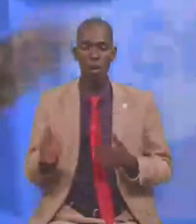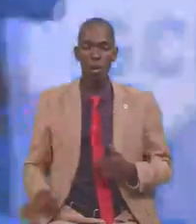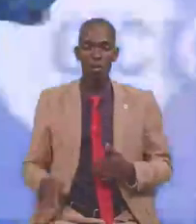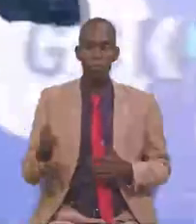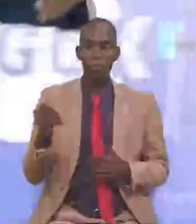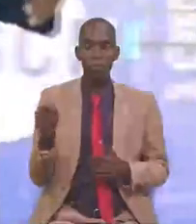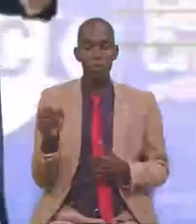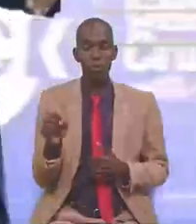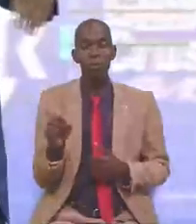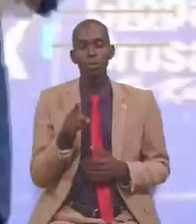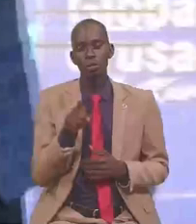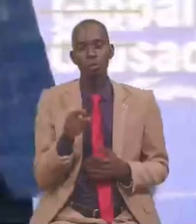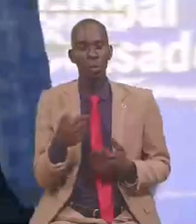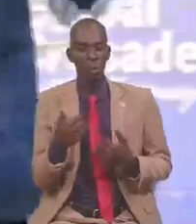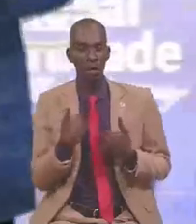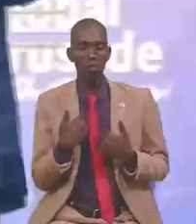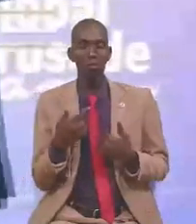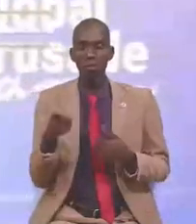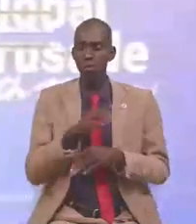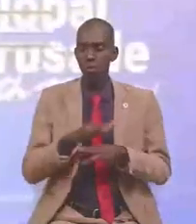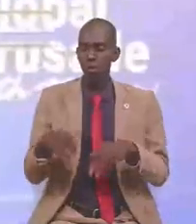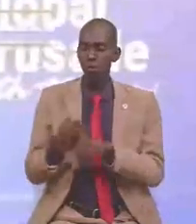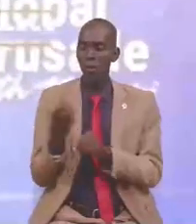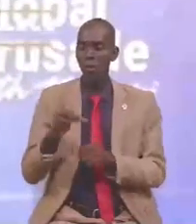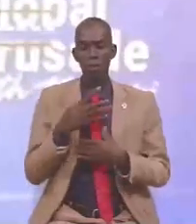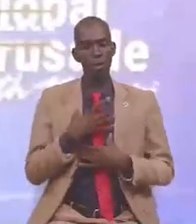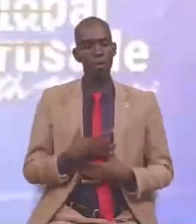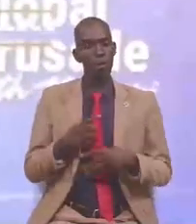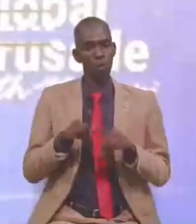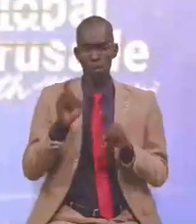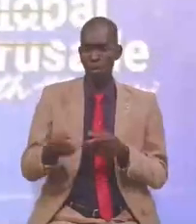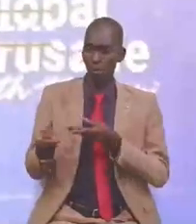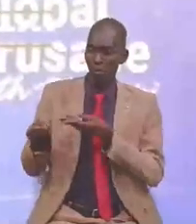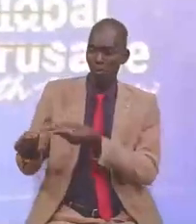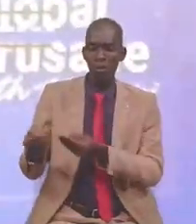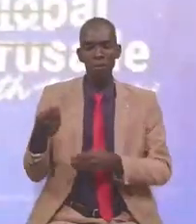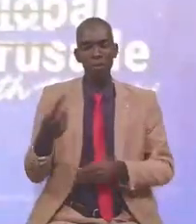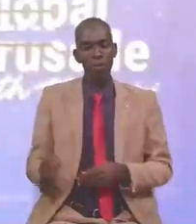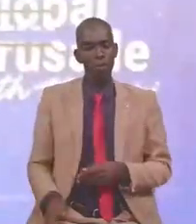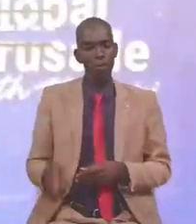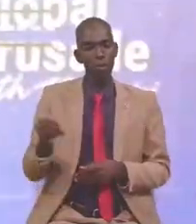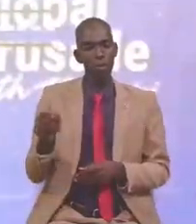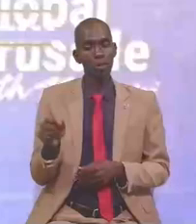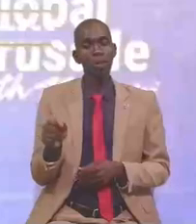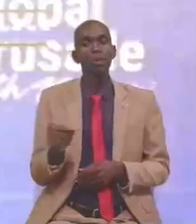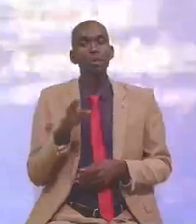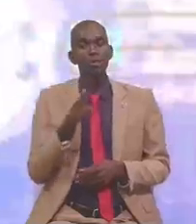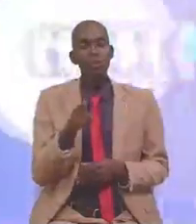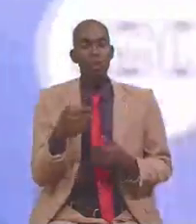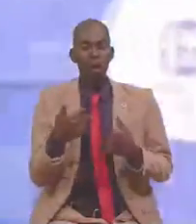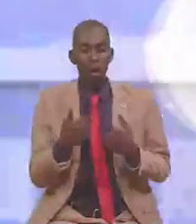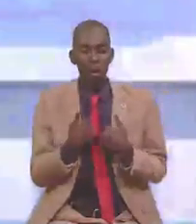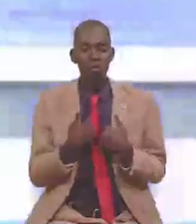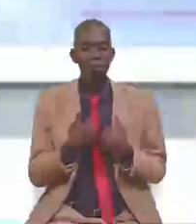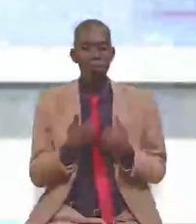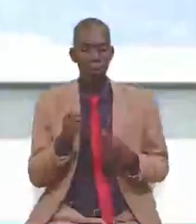ne devez pas les affamer, vous les nourrissez, vous prenez soin des chiens. Vous avez un enfant, vous avez